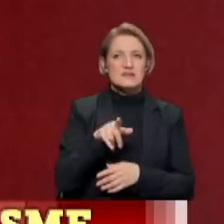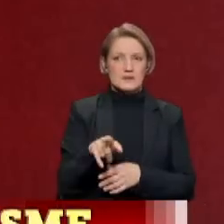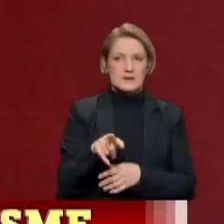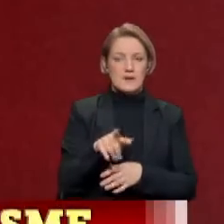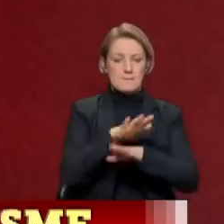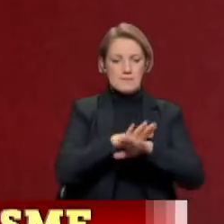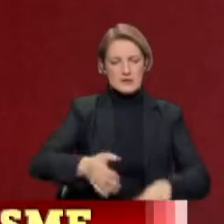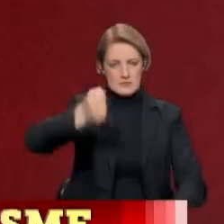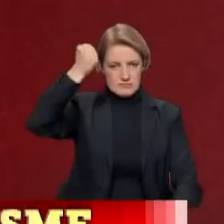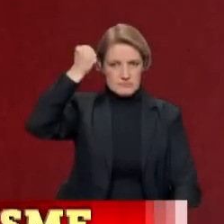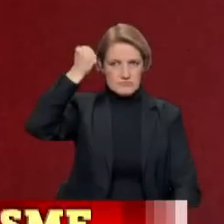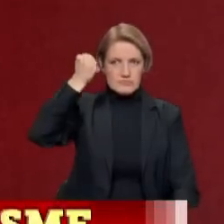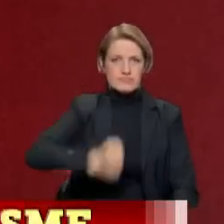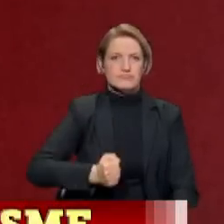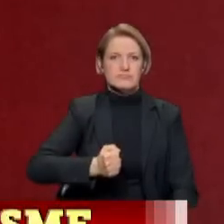çalıştı.